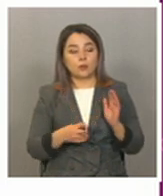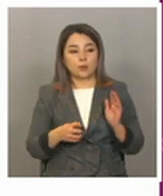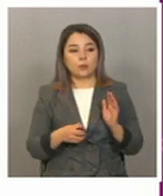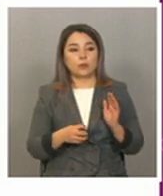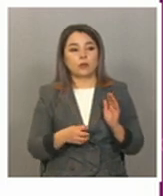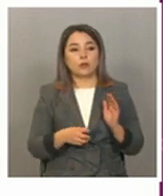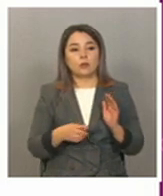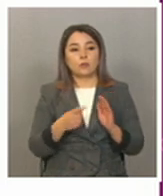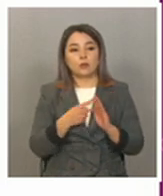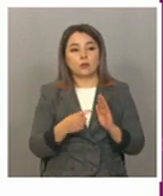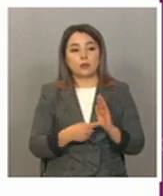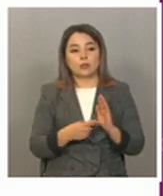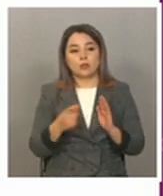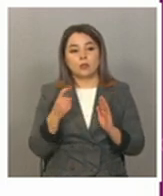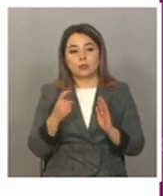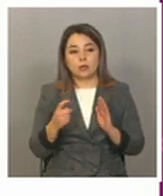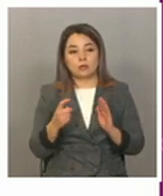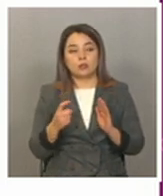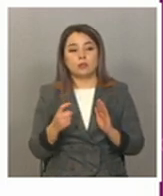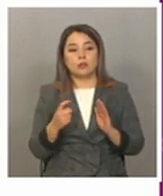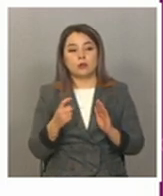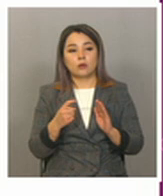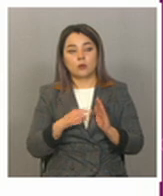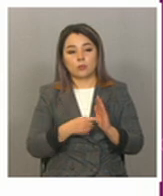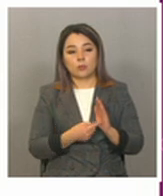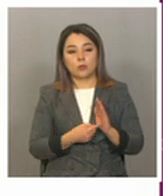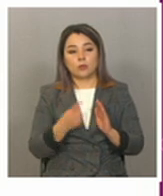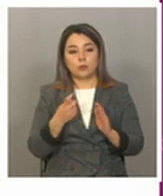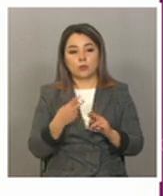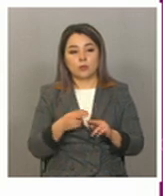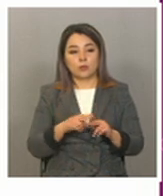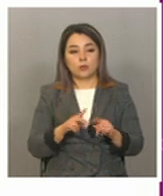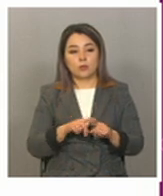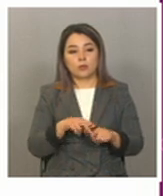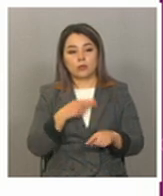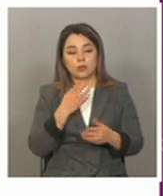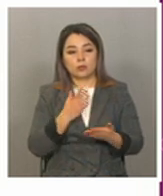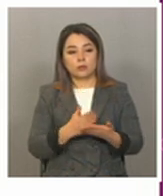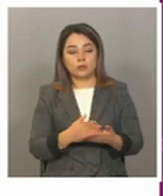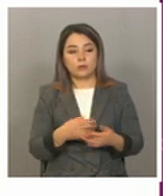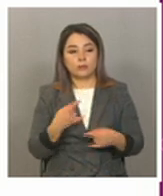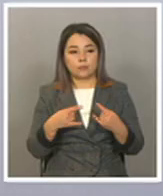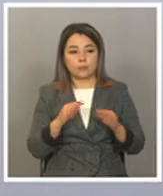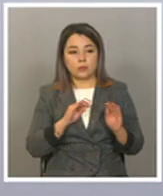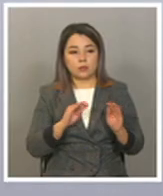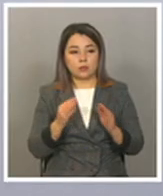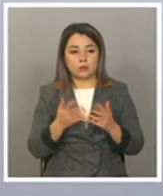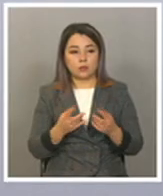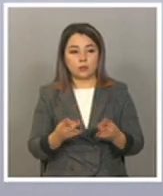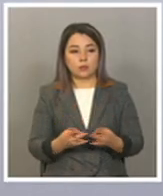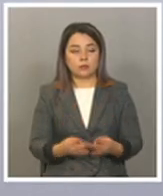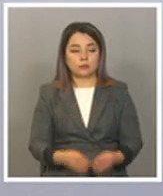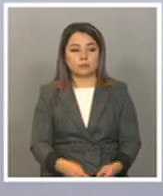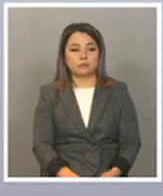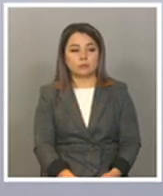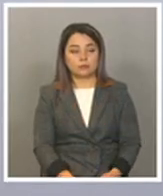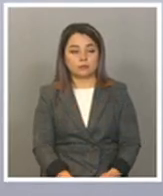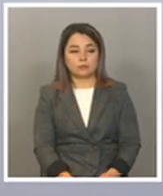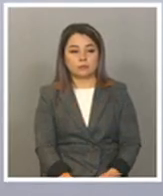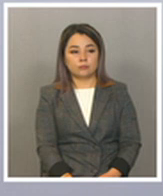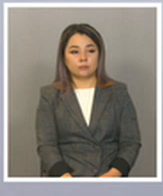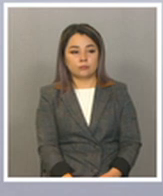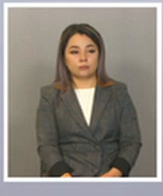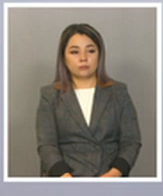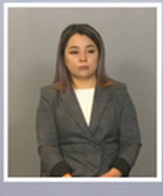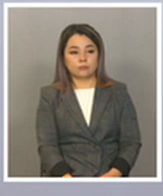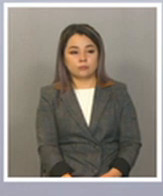x азайтылған 3900 бөлінген x қосылған 1000 тең 10-ға. Шыққан рационал бөлшек